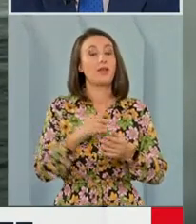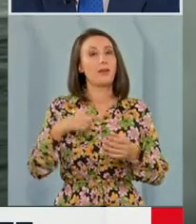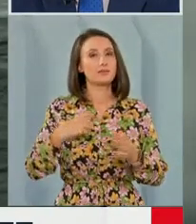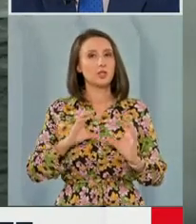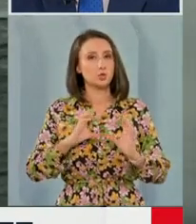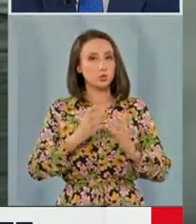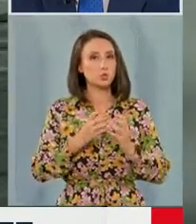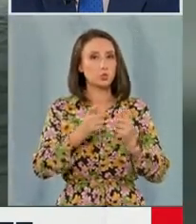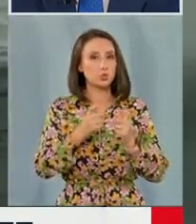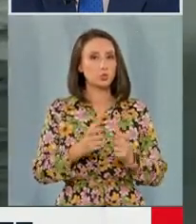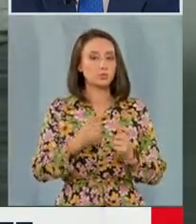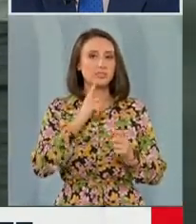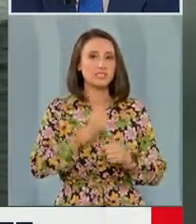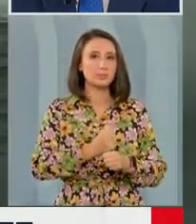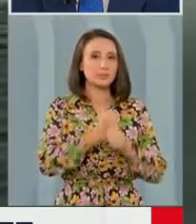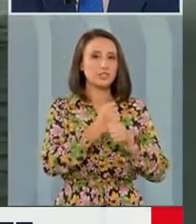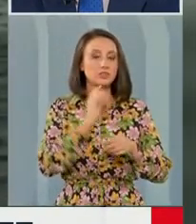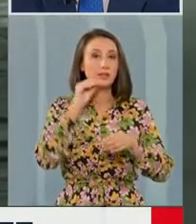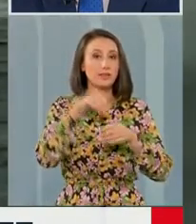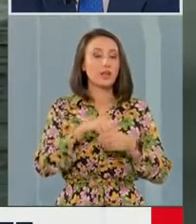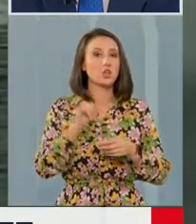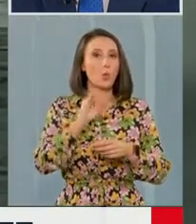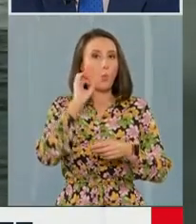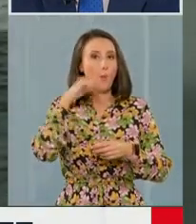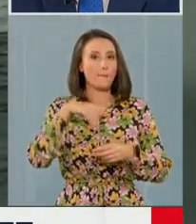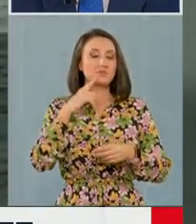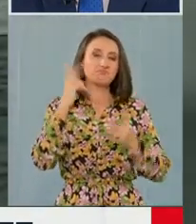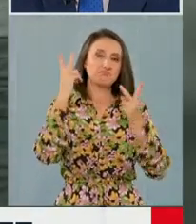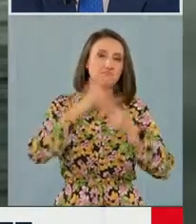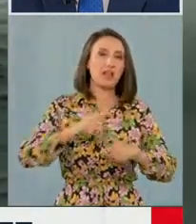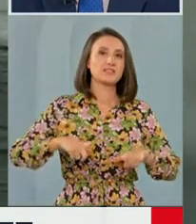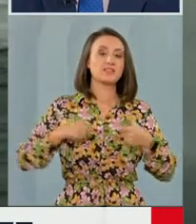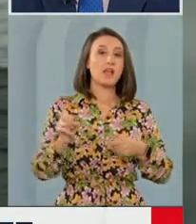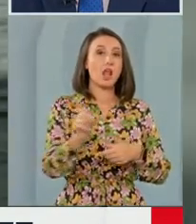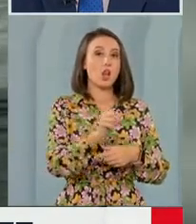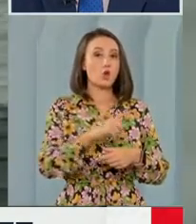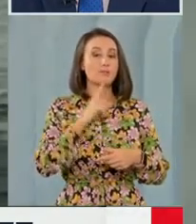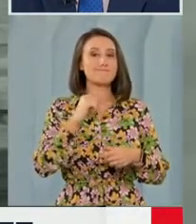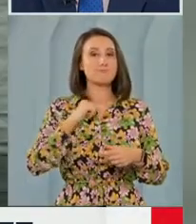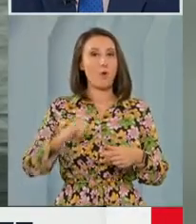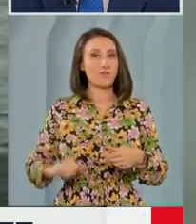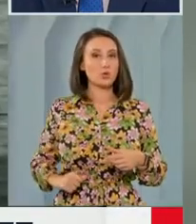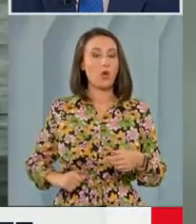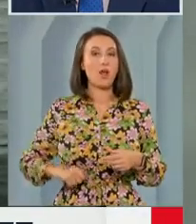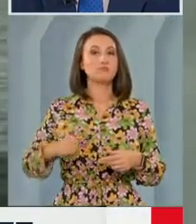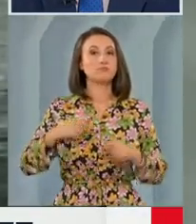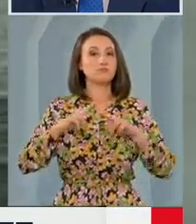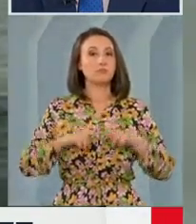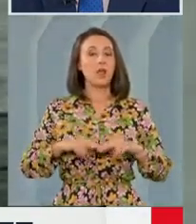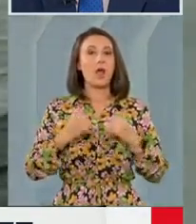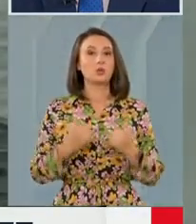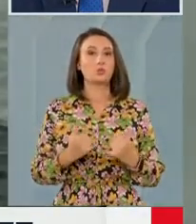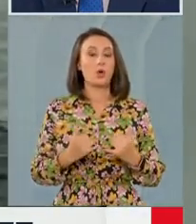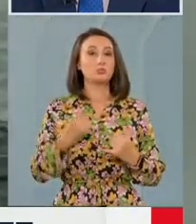un grup de sprijinitori, de oameni care își dau seama că existența lor profesională ține de